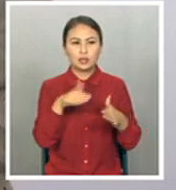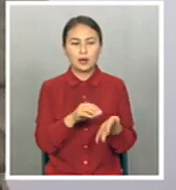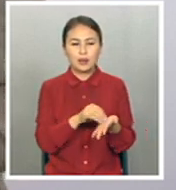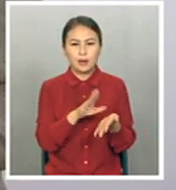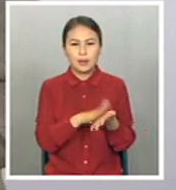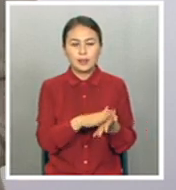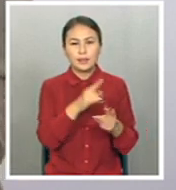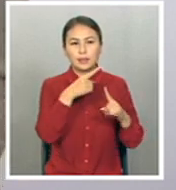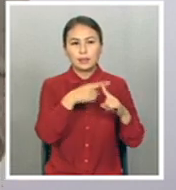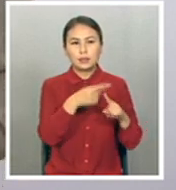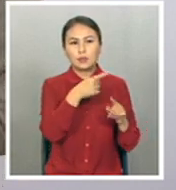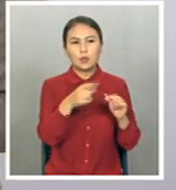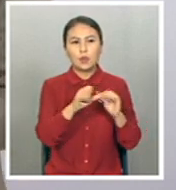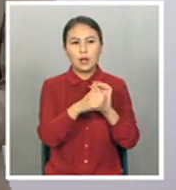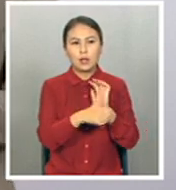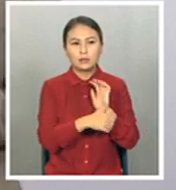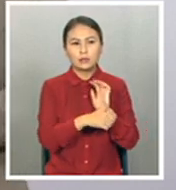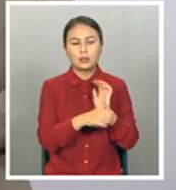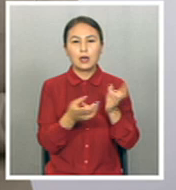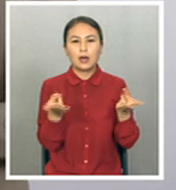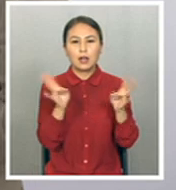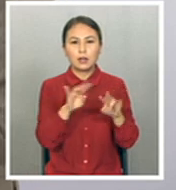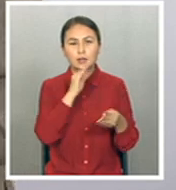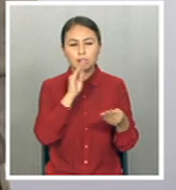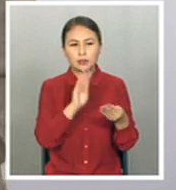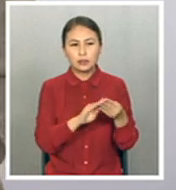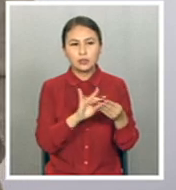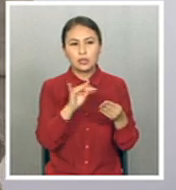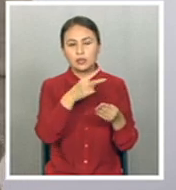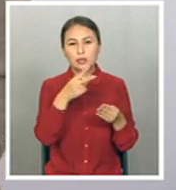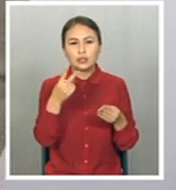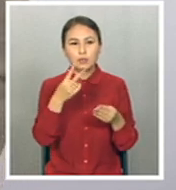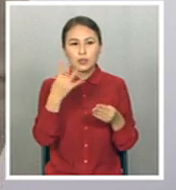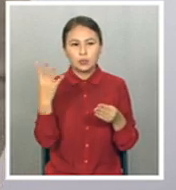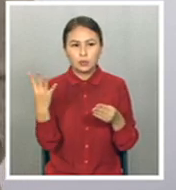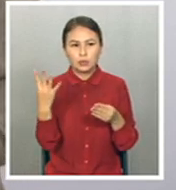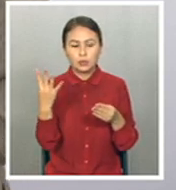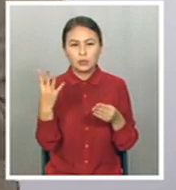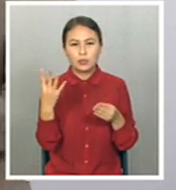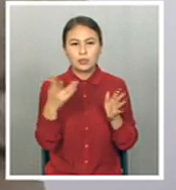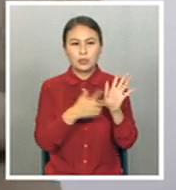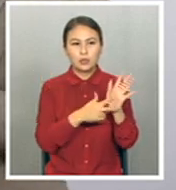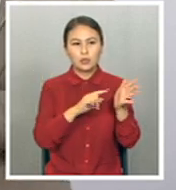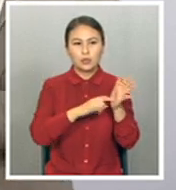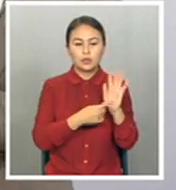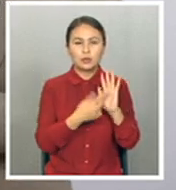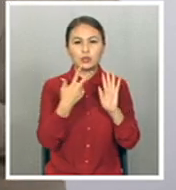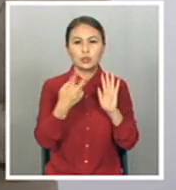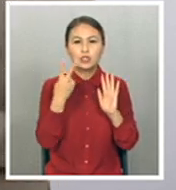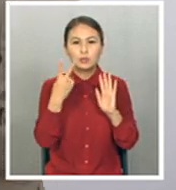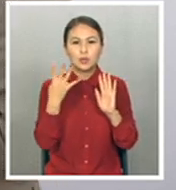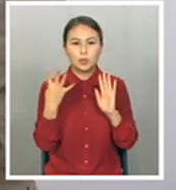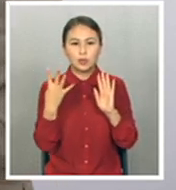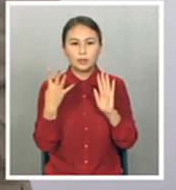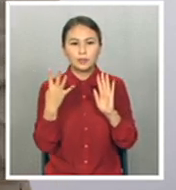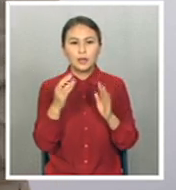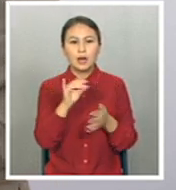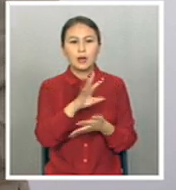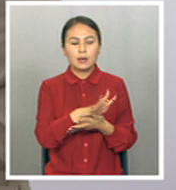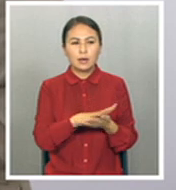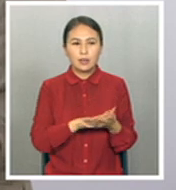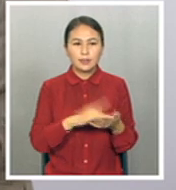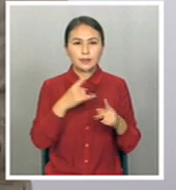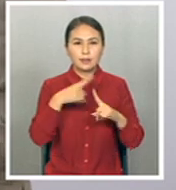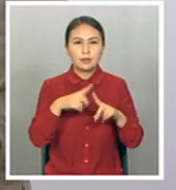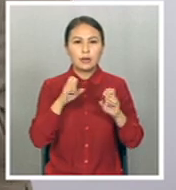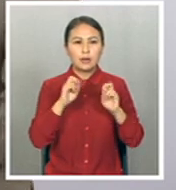шығарайық. X пен 16-тың айырмасы солай қалады, және 8 бен 3-тің көбейтіндісі 24-ті береді. Әрі қарай X-ті қалай